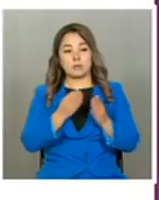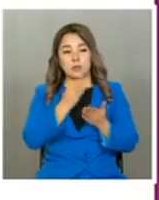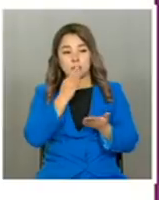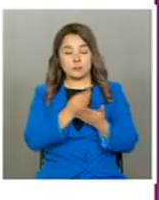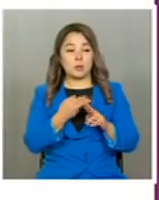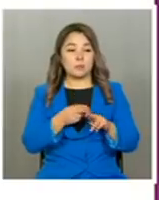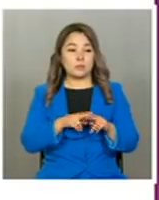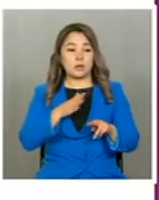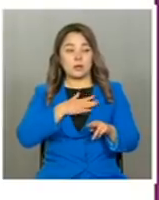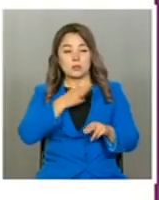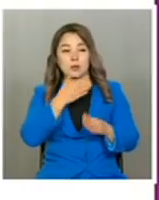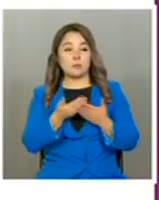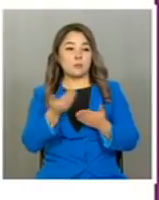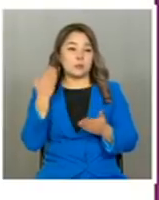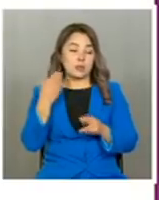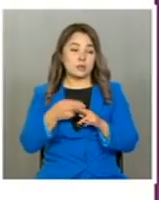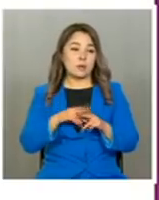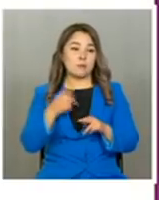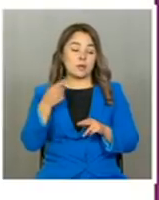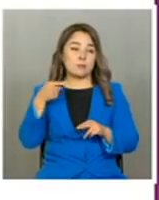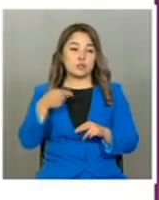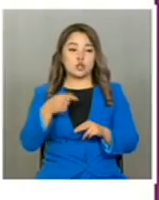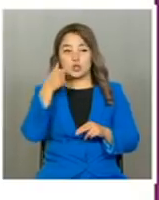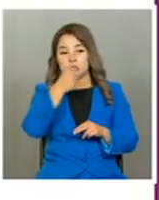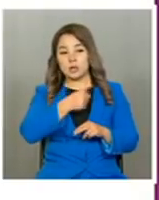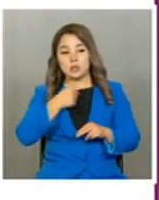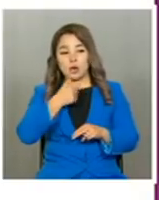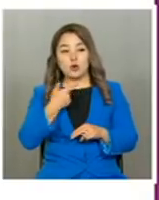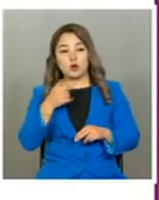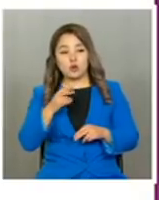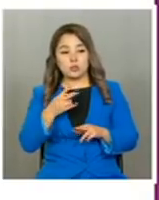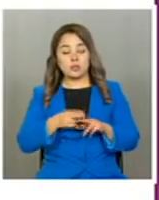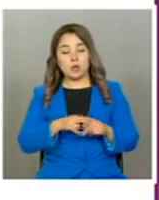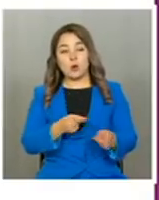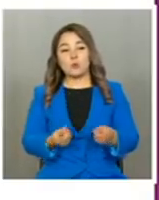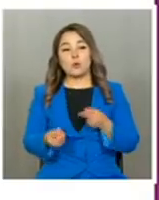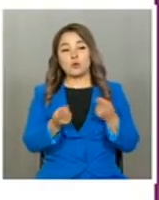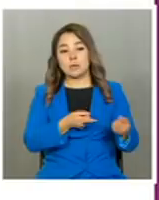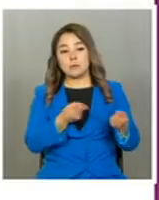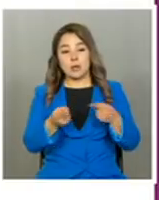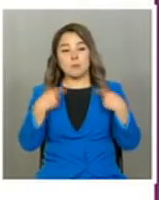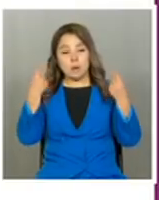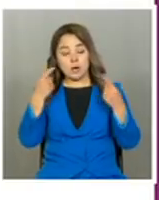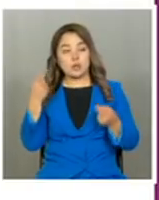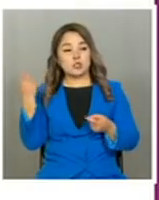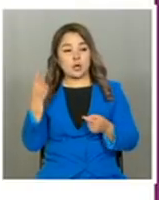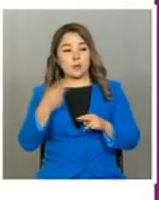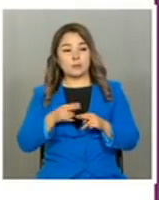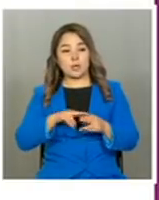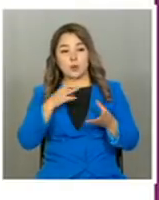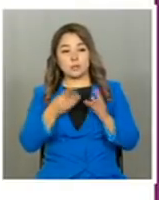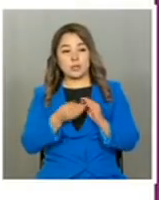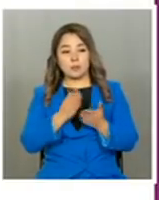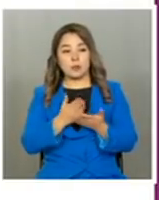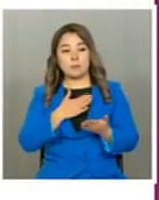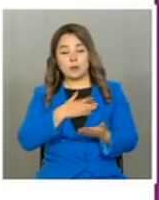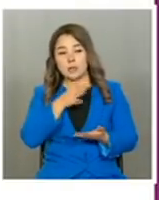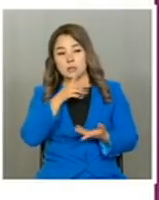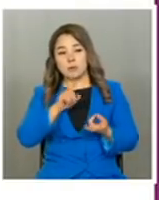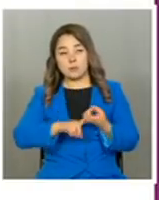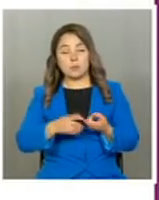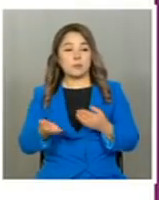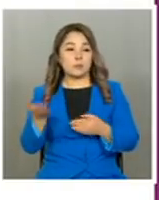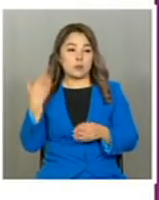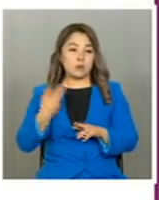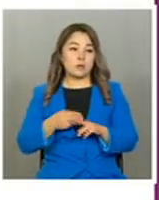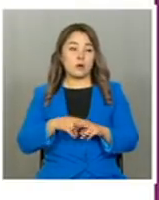Біздің заманымыздан бұрын бірінші мыңжылдық ғұндарда көшпелі мал шаруашылығы үстем болды. Біздің заманымыздан бұрын